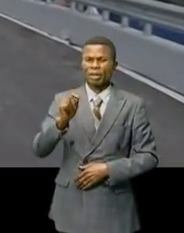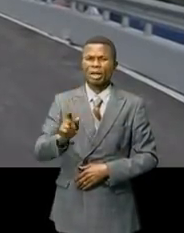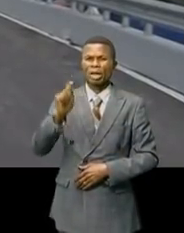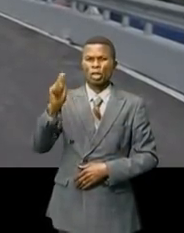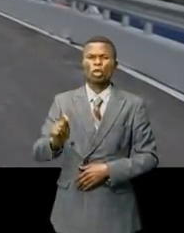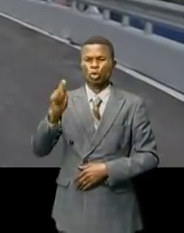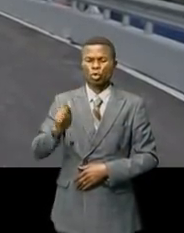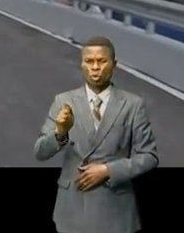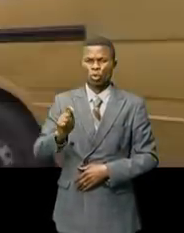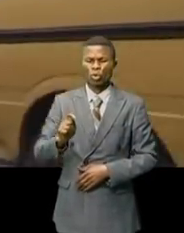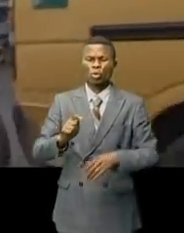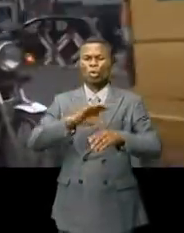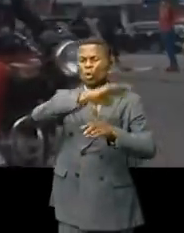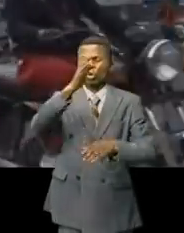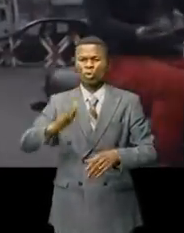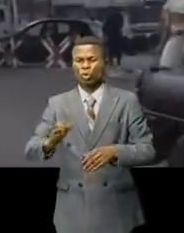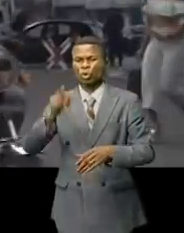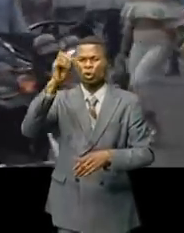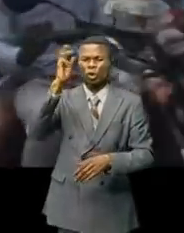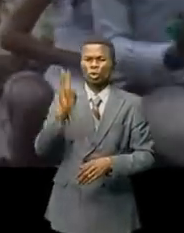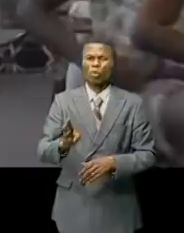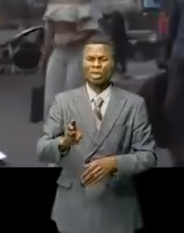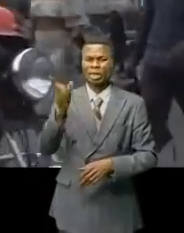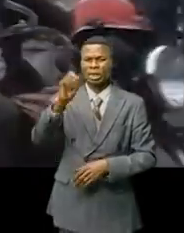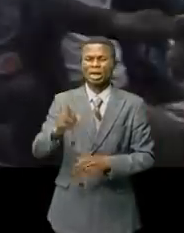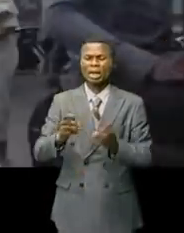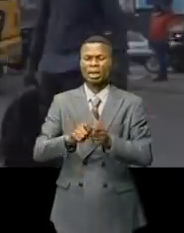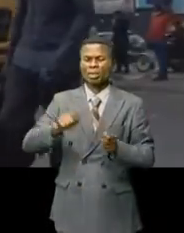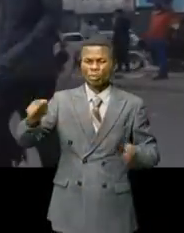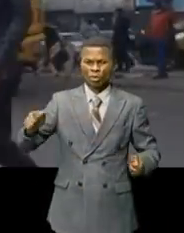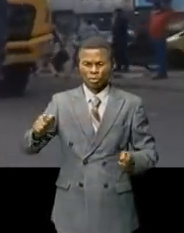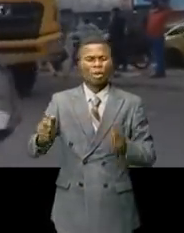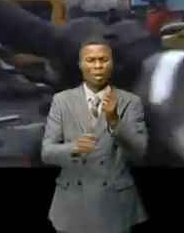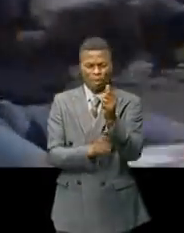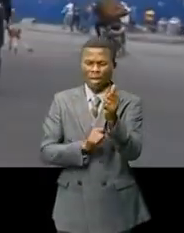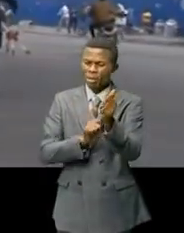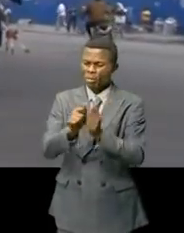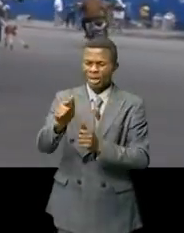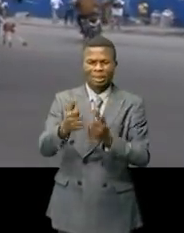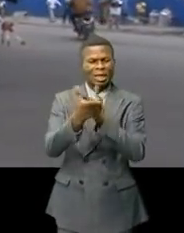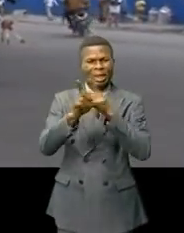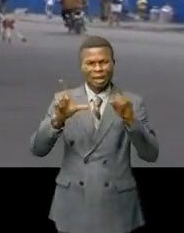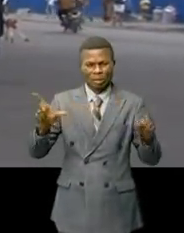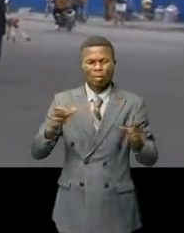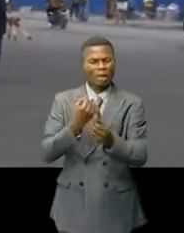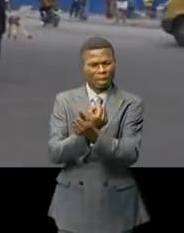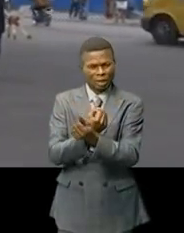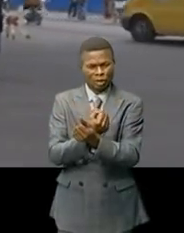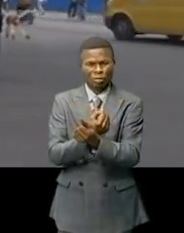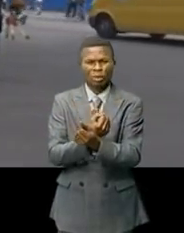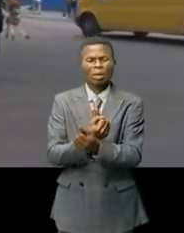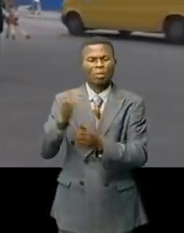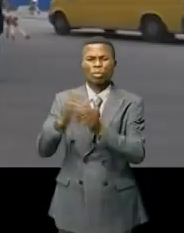330 mètres de long une fois une durée les usagers sont appelés au respect pour